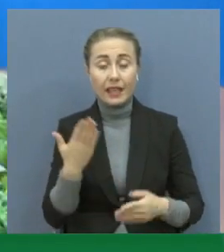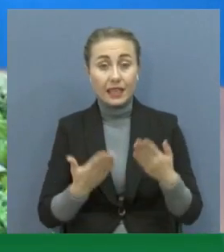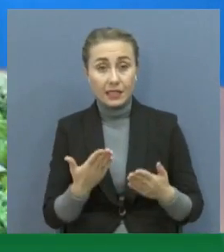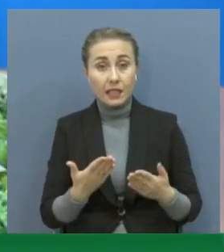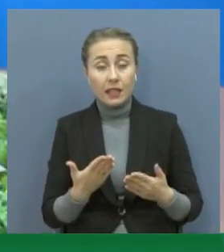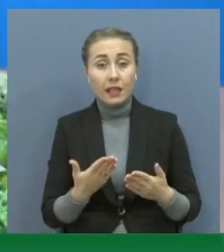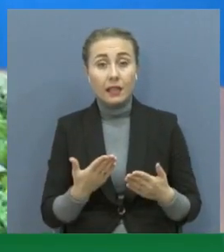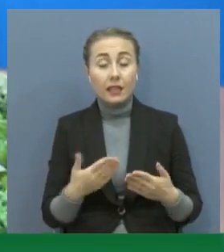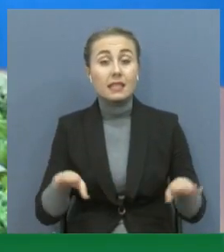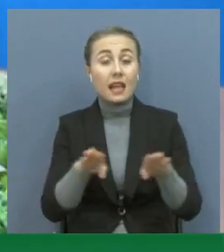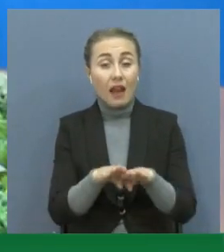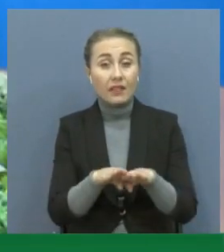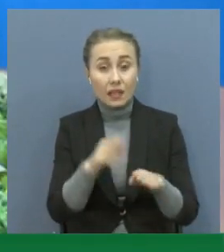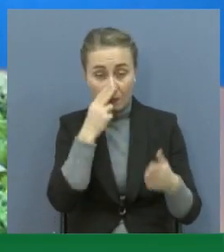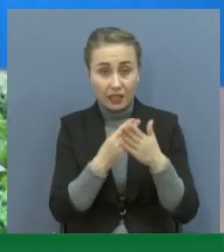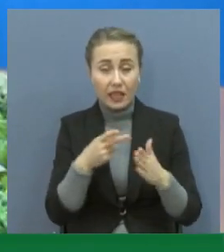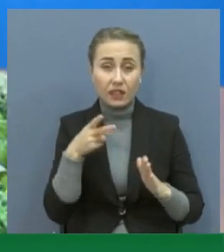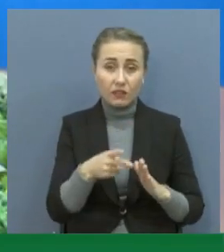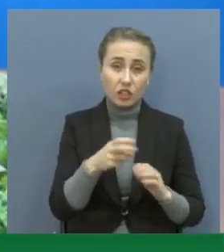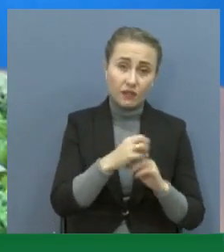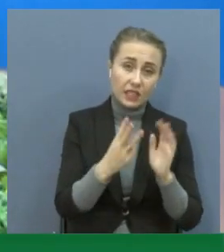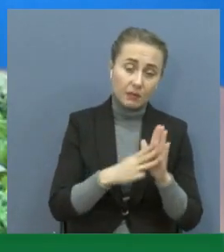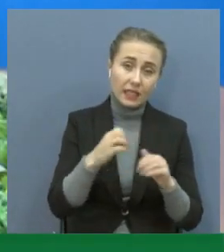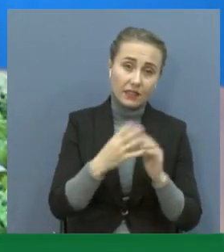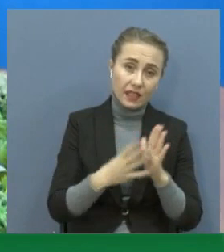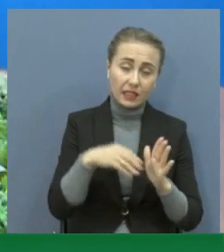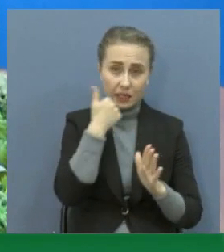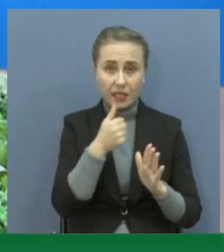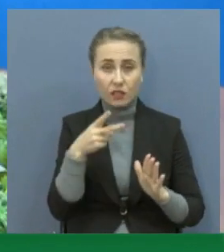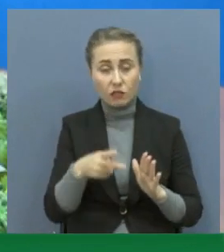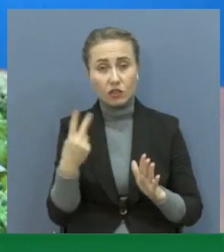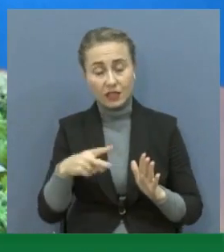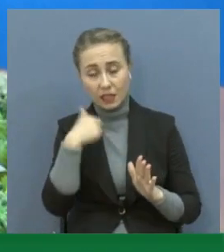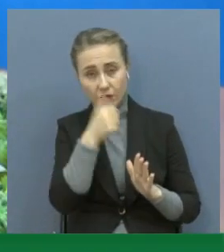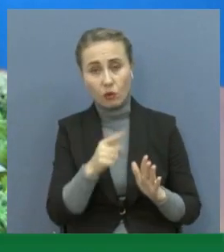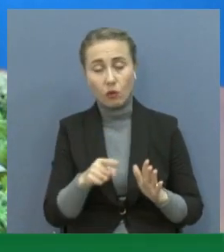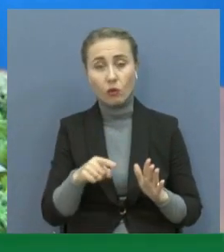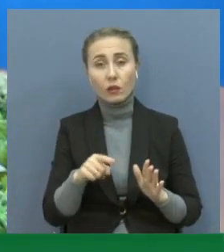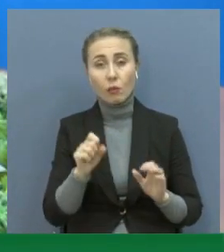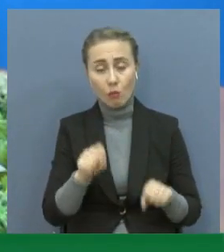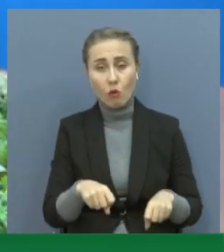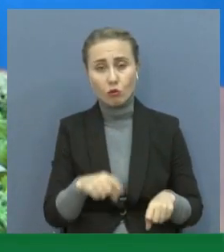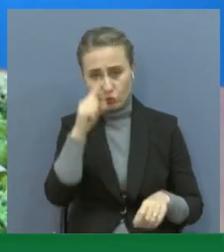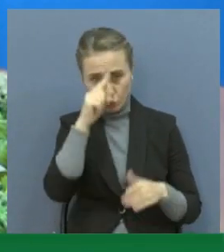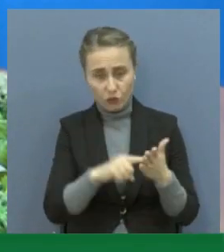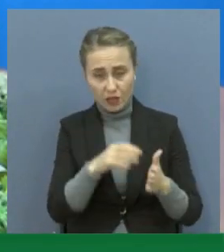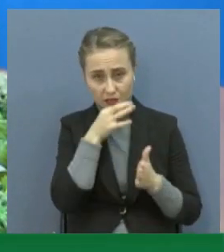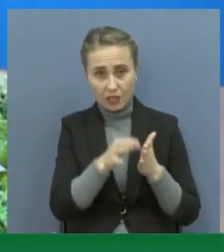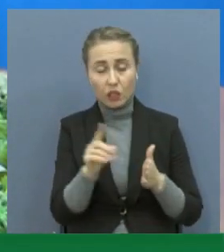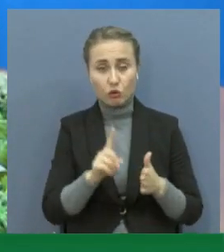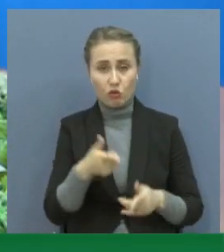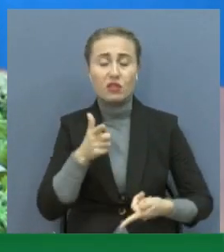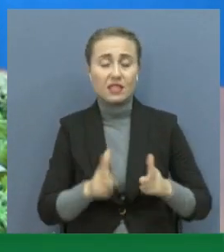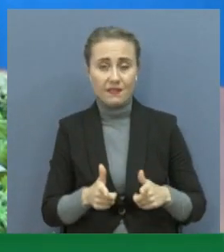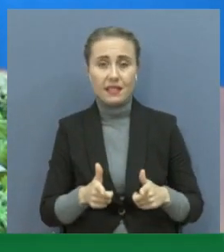значит, показатели, начиная с 2018, 2019, 2020 года, то можно с уверенностью сказать, что